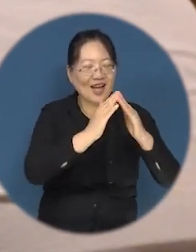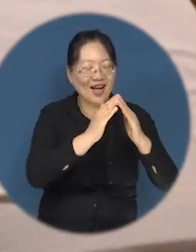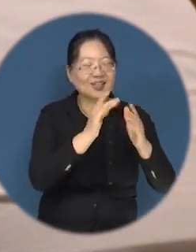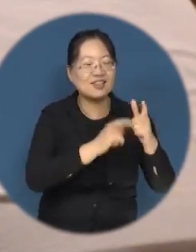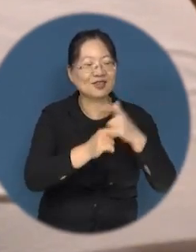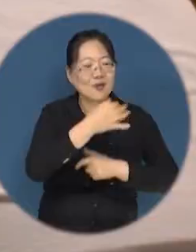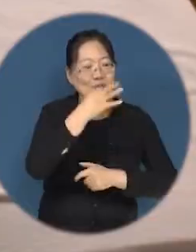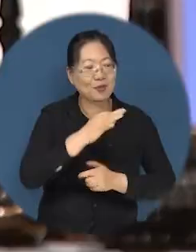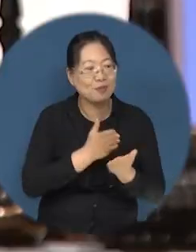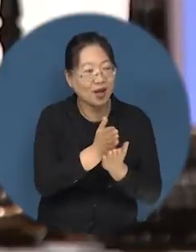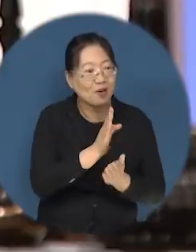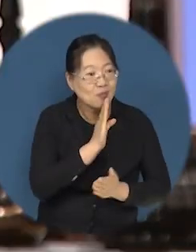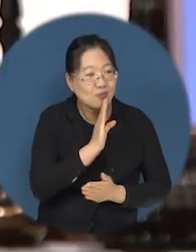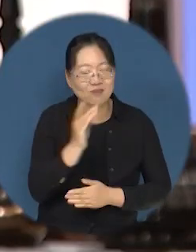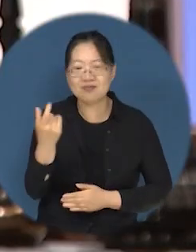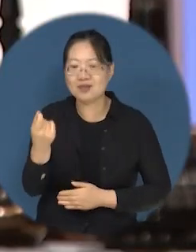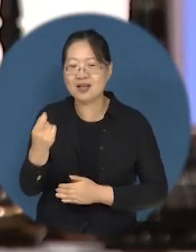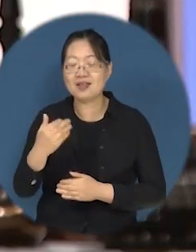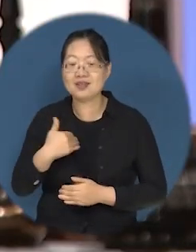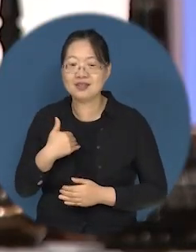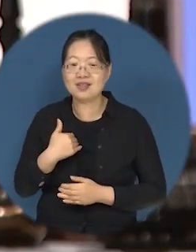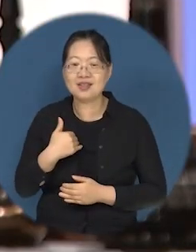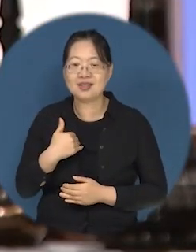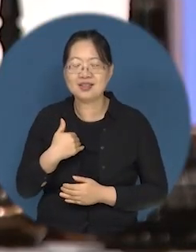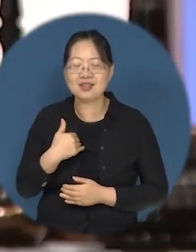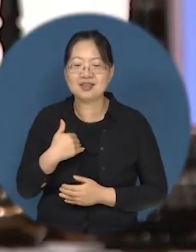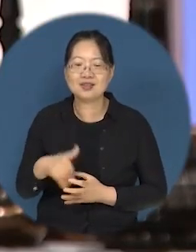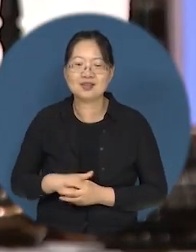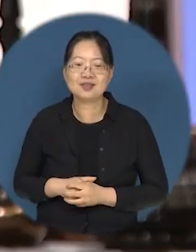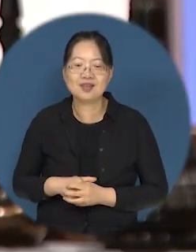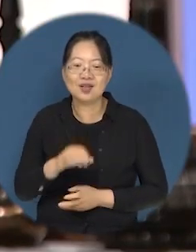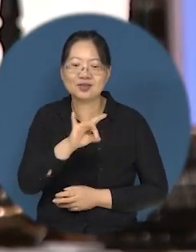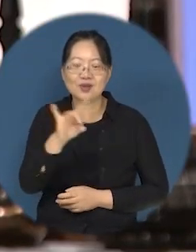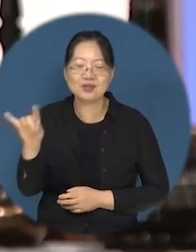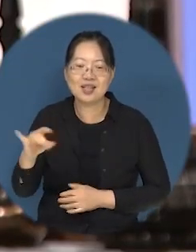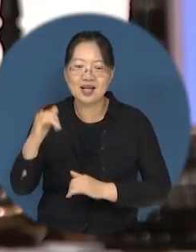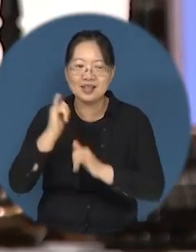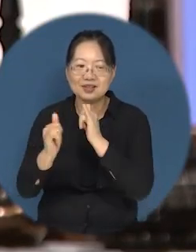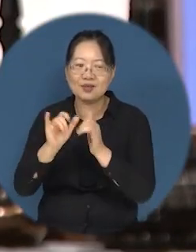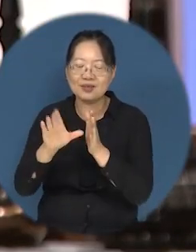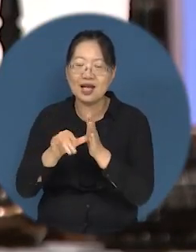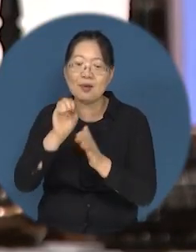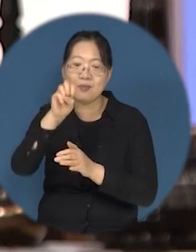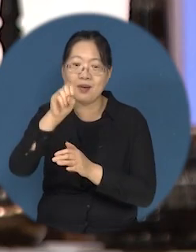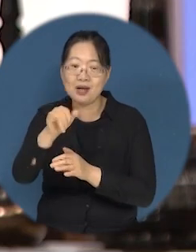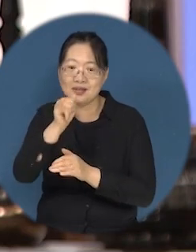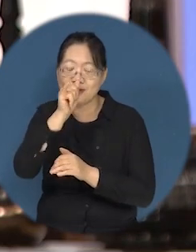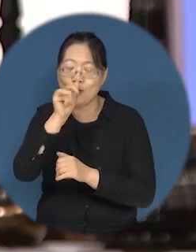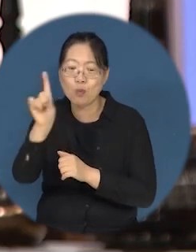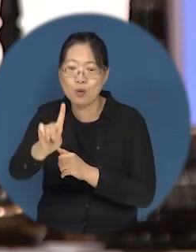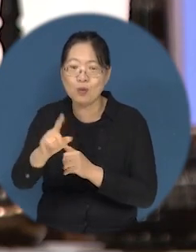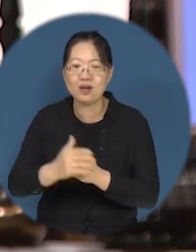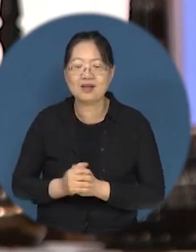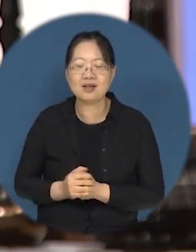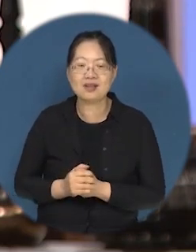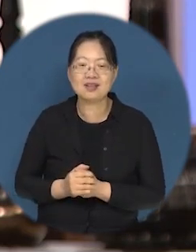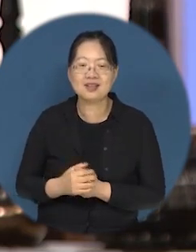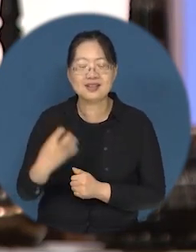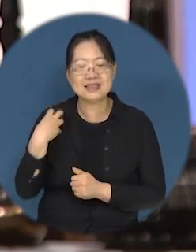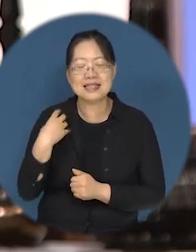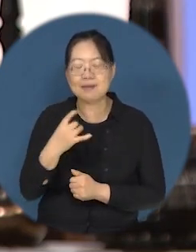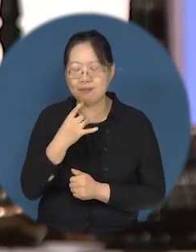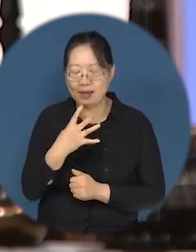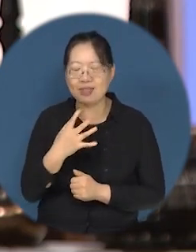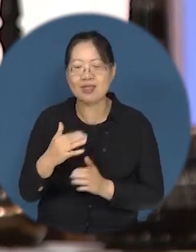더 바람직한 거 아닙니까? 그렇죠. 그래서 저희 제가 이제 종종 그 인터뷰할 때 말씀을 드리는데 지금 이제 책임만